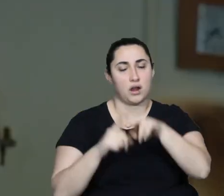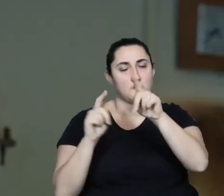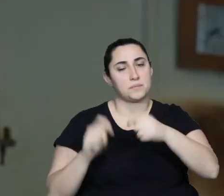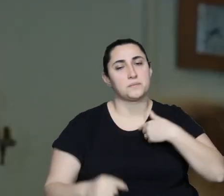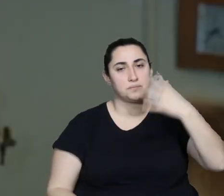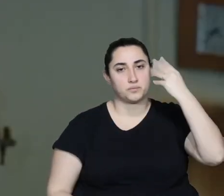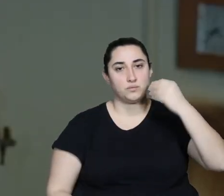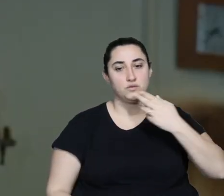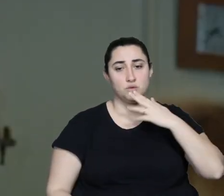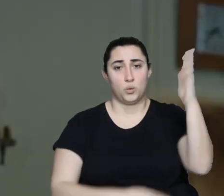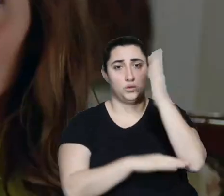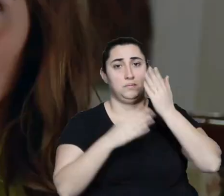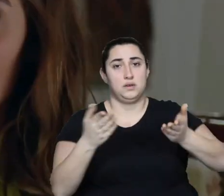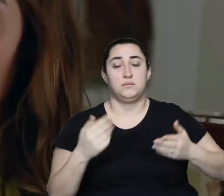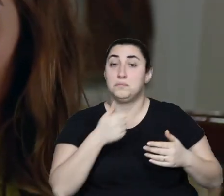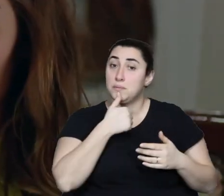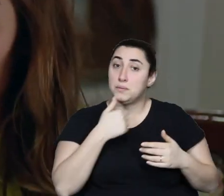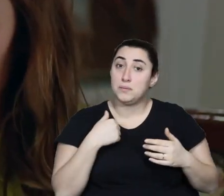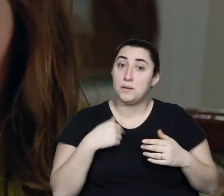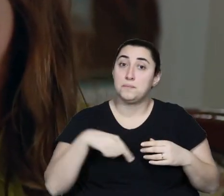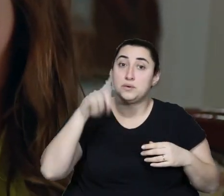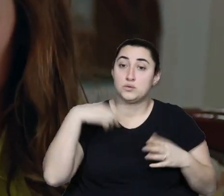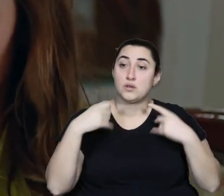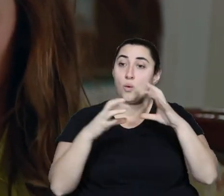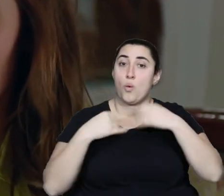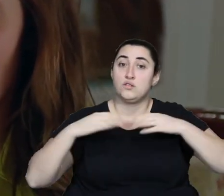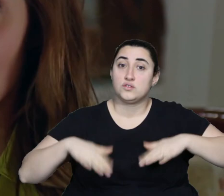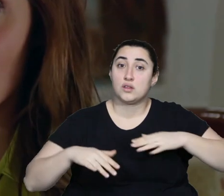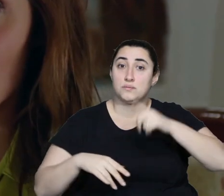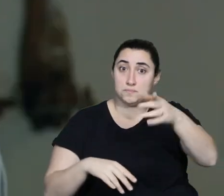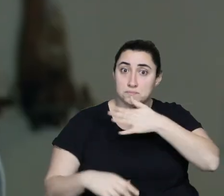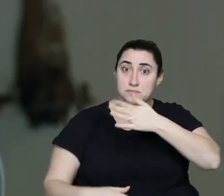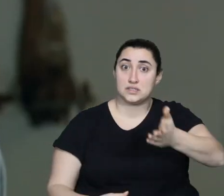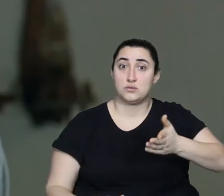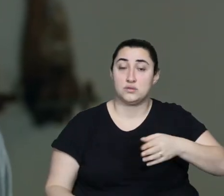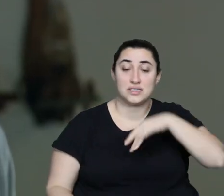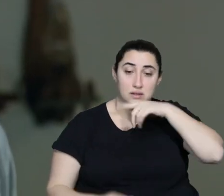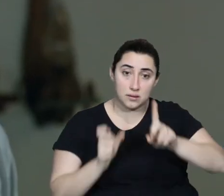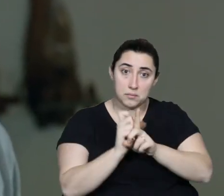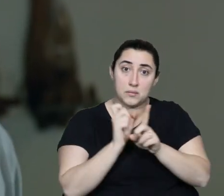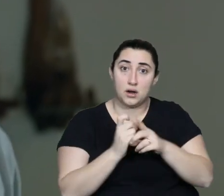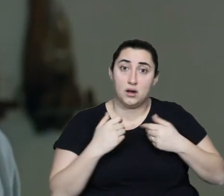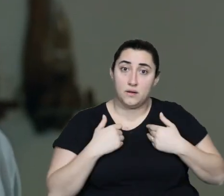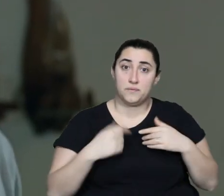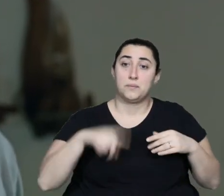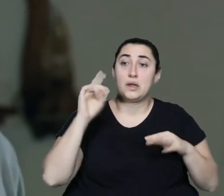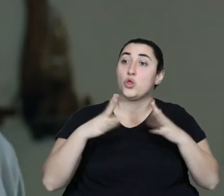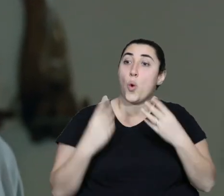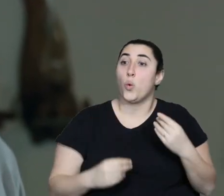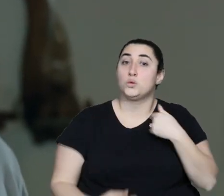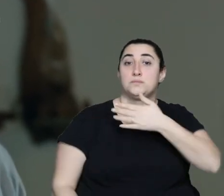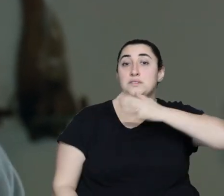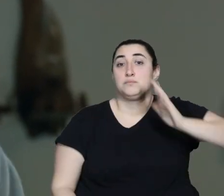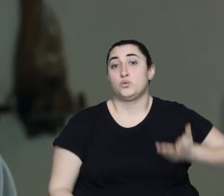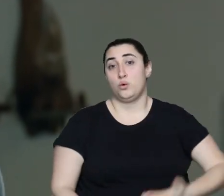anlayacağım. Koskoca kızlarsınız ya. Babacığım ben bütün gün sağlık ocağındaydım. Sen de biliyorsun dedemin başında. Bütün gün neler oldu neler